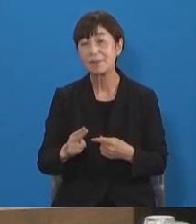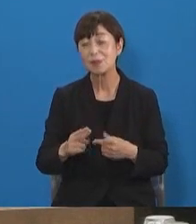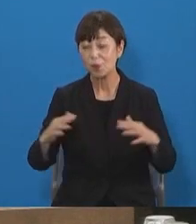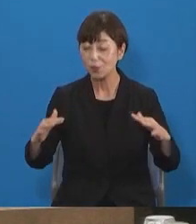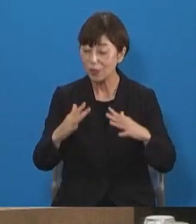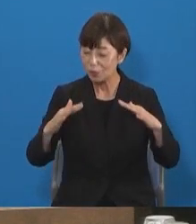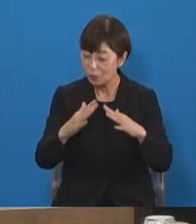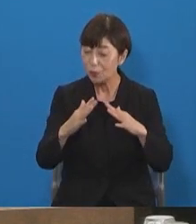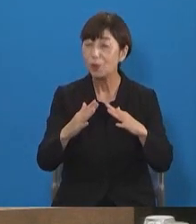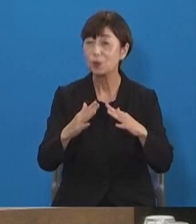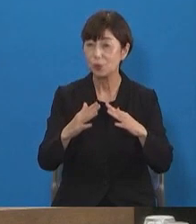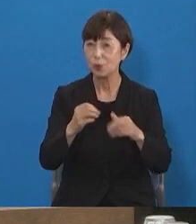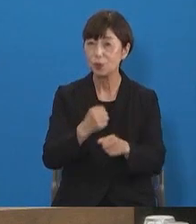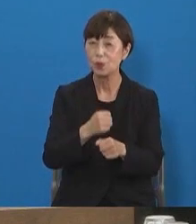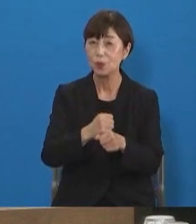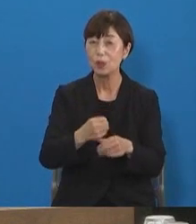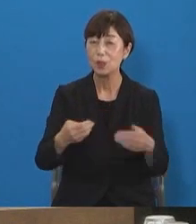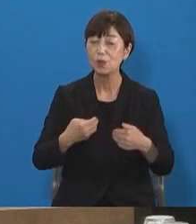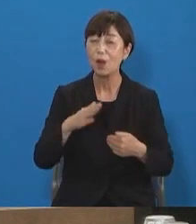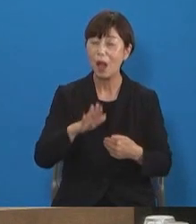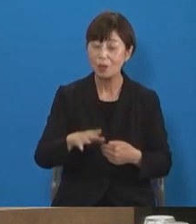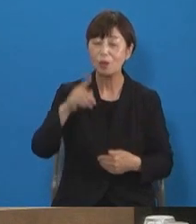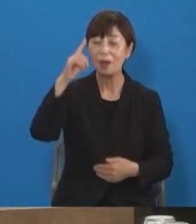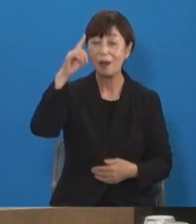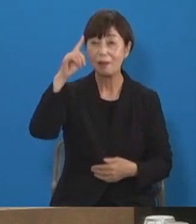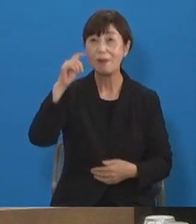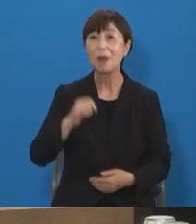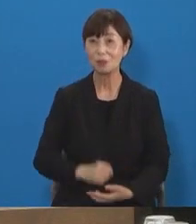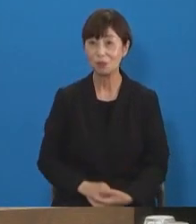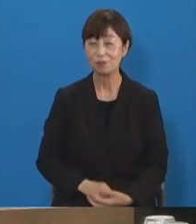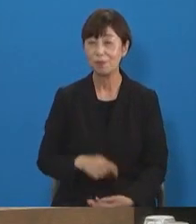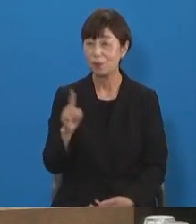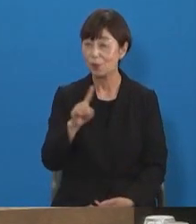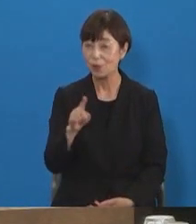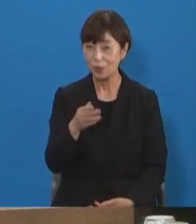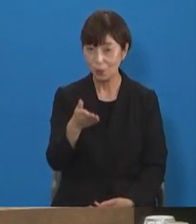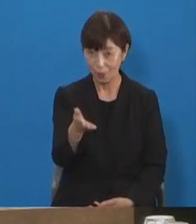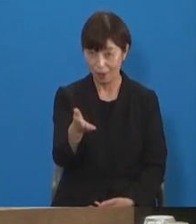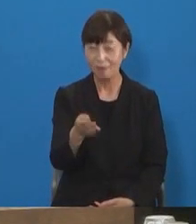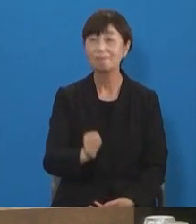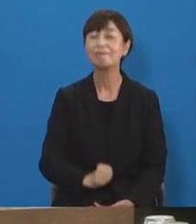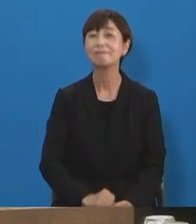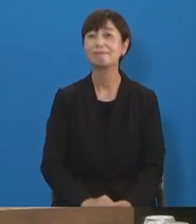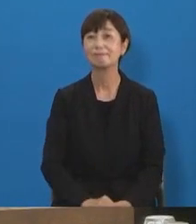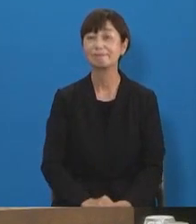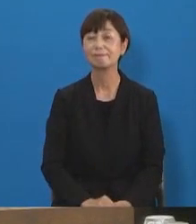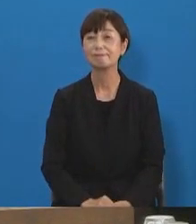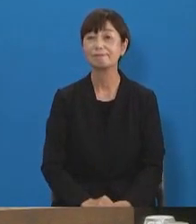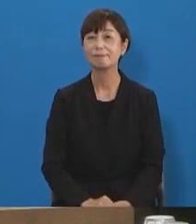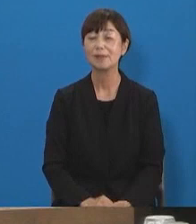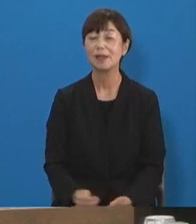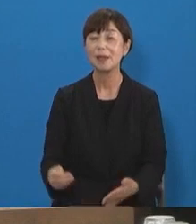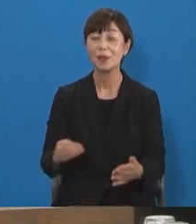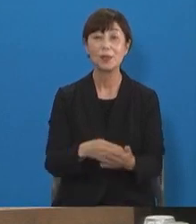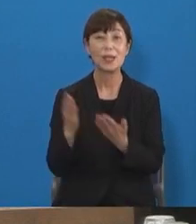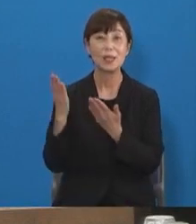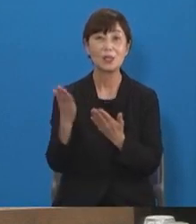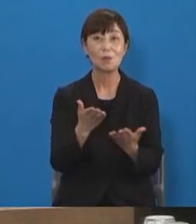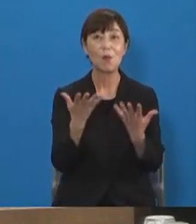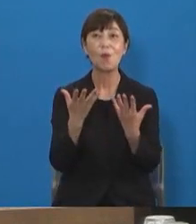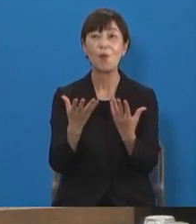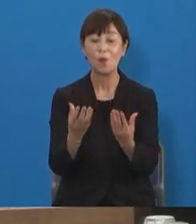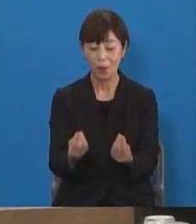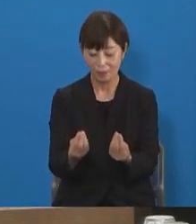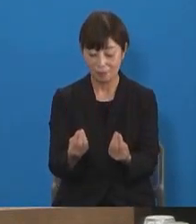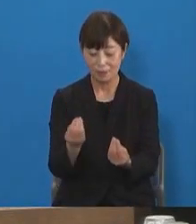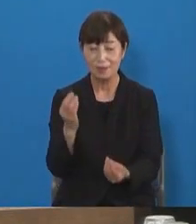醸成する必要があると考えますが、お考えをお聞かせください。以上で質問を終わります。